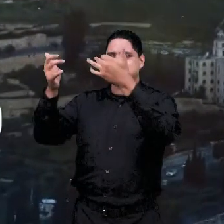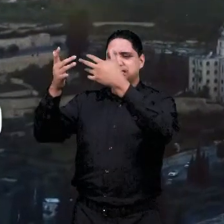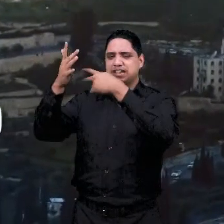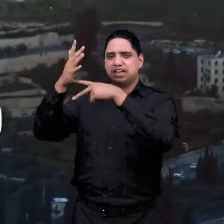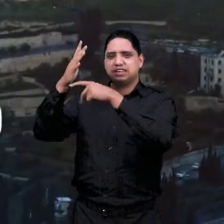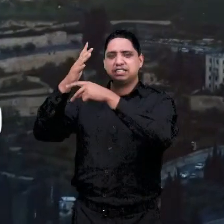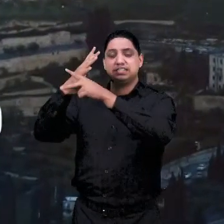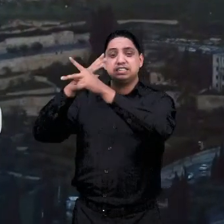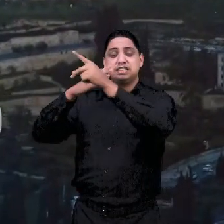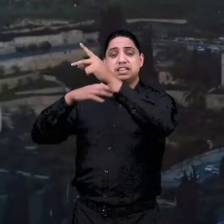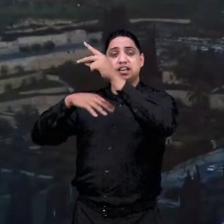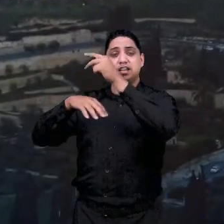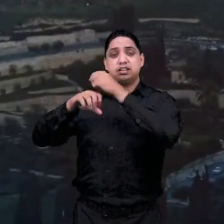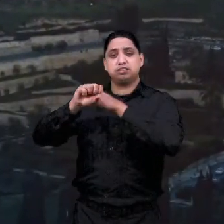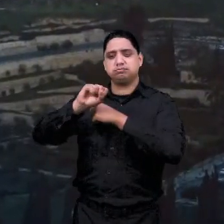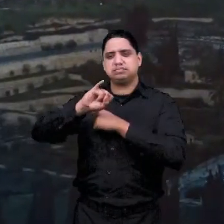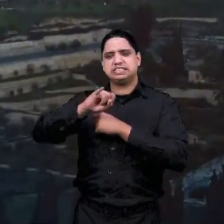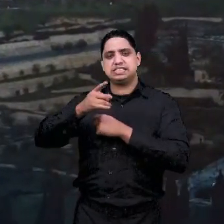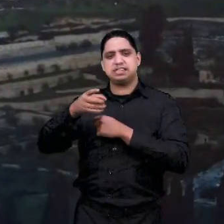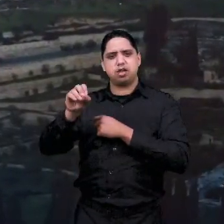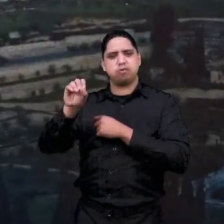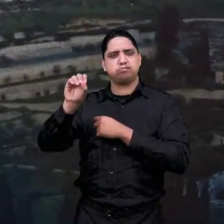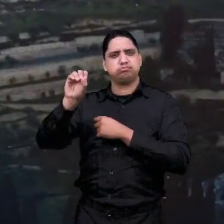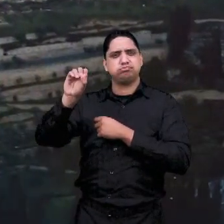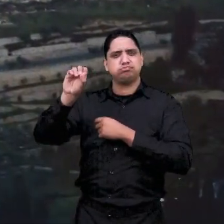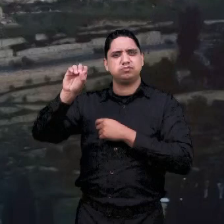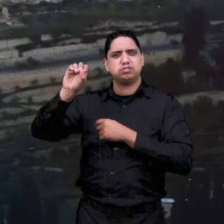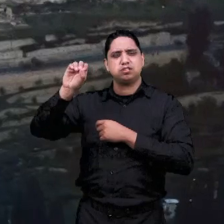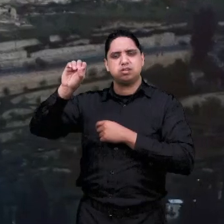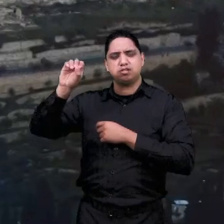Oh, quand est-ce que je vais à Sion?